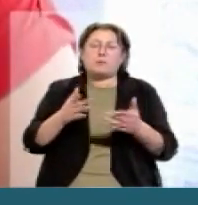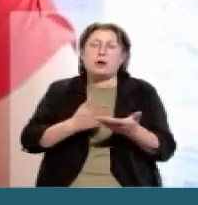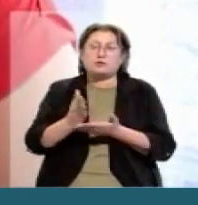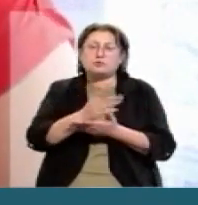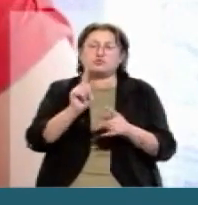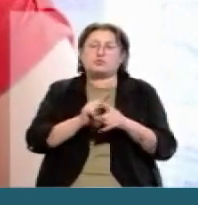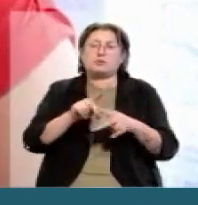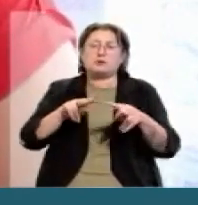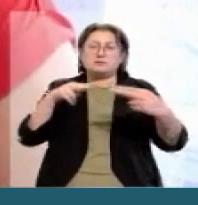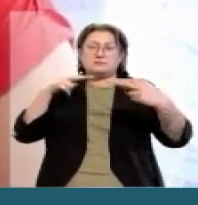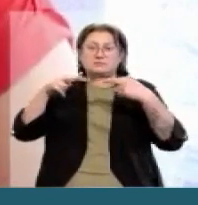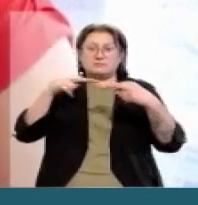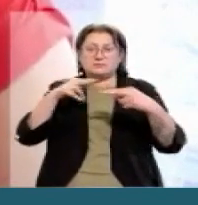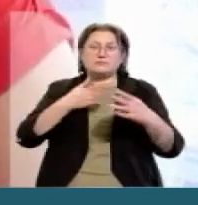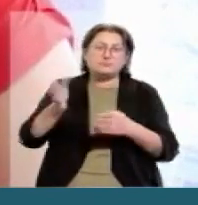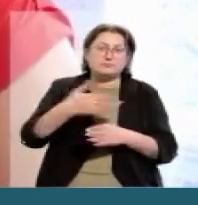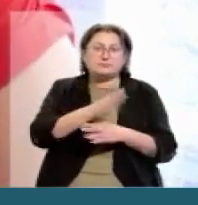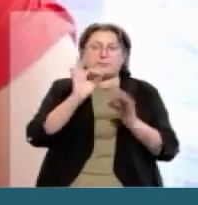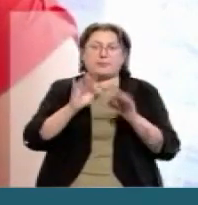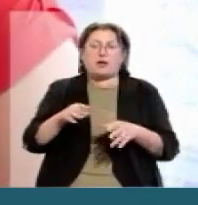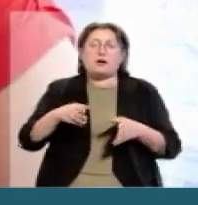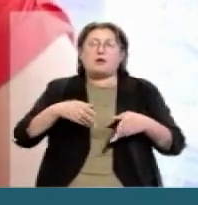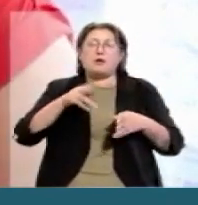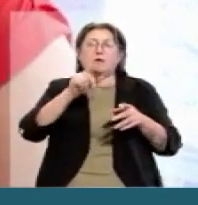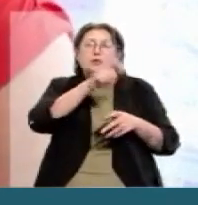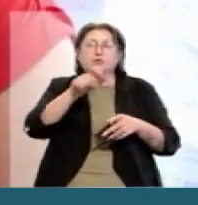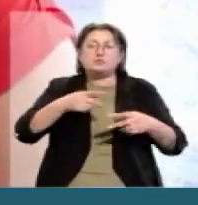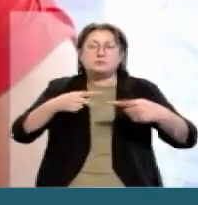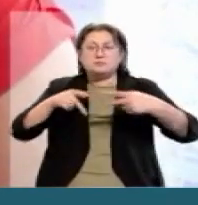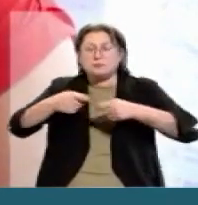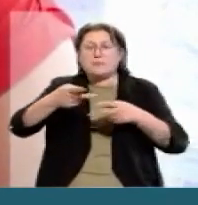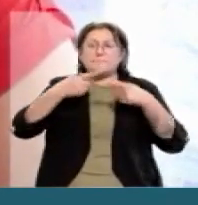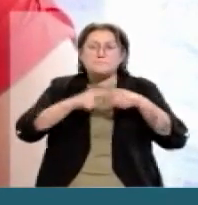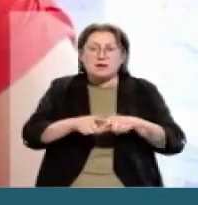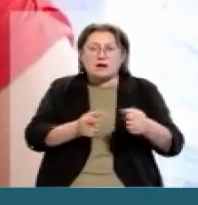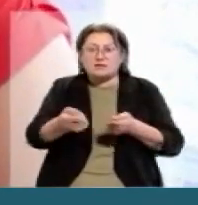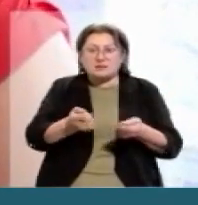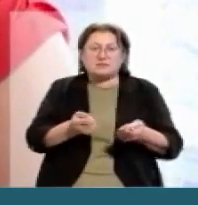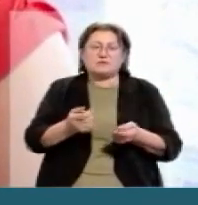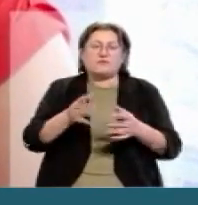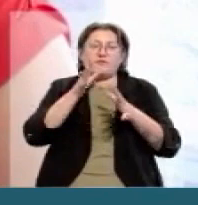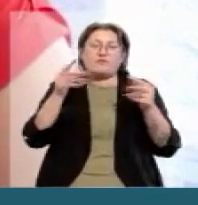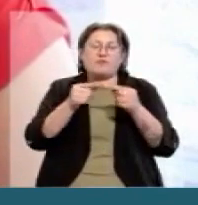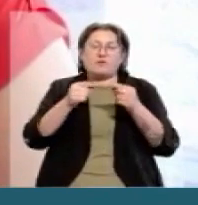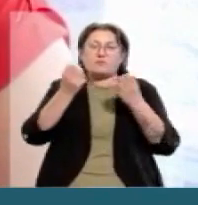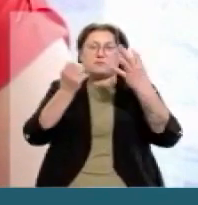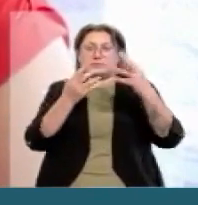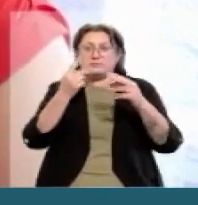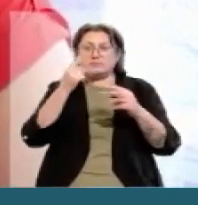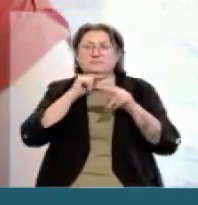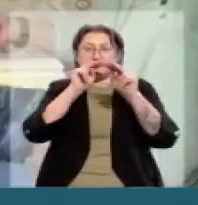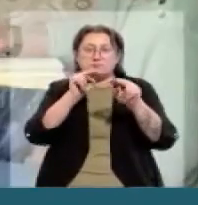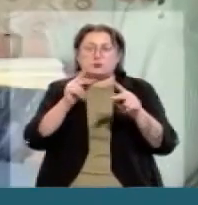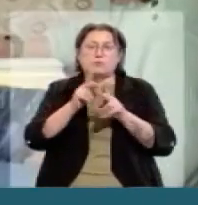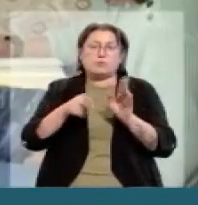чтобы стрелки ходили, работают путейцы, работают механики, чтобы вовремя загорелся светофор,